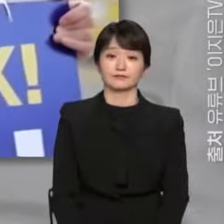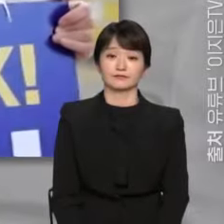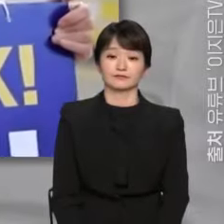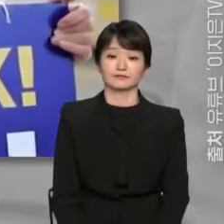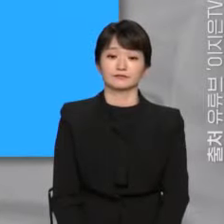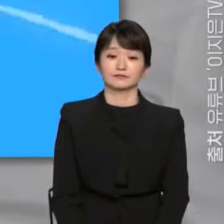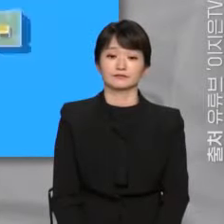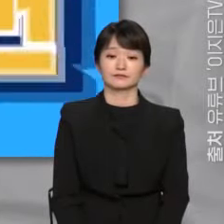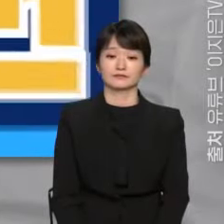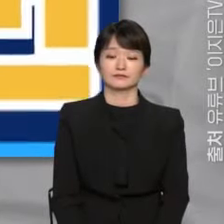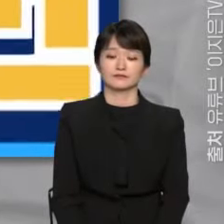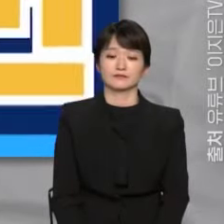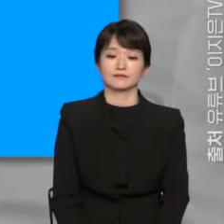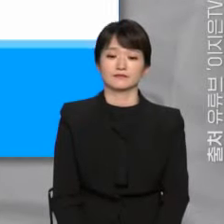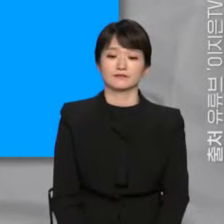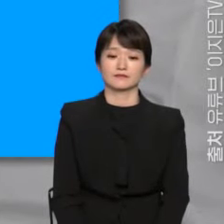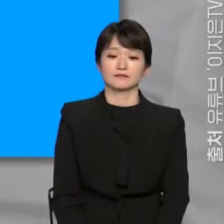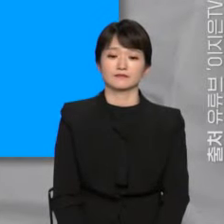찐찐찐찐찐이야